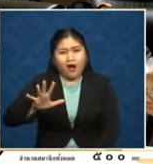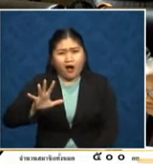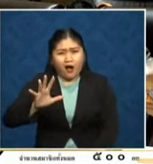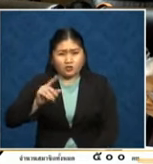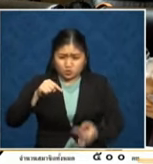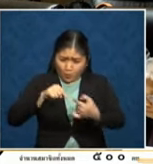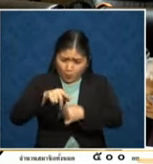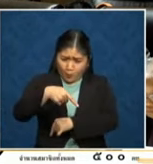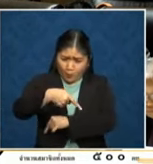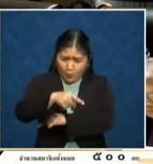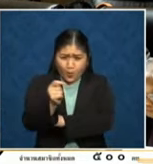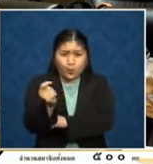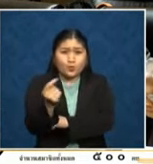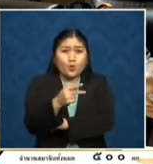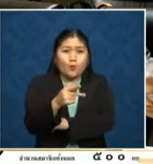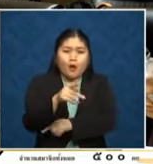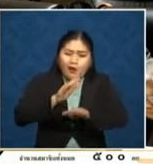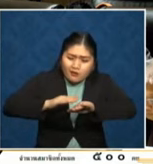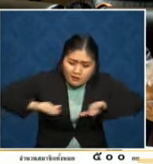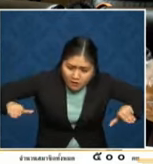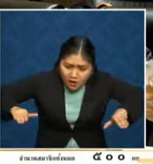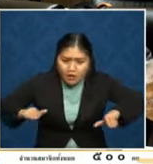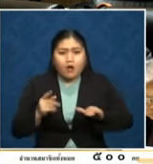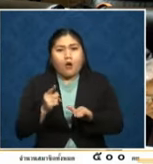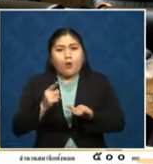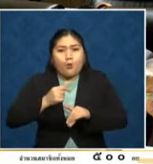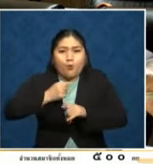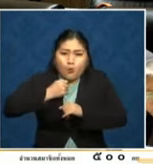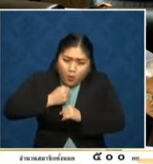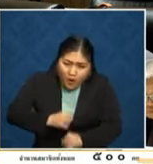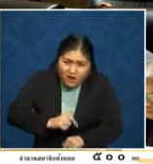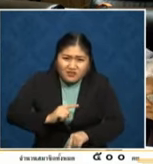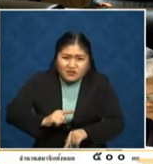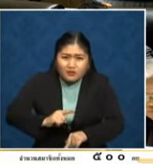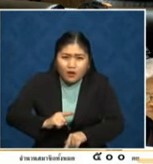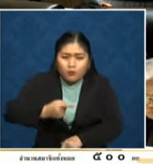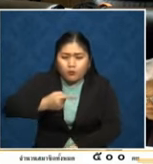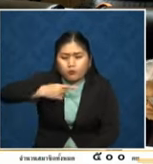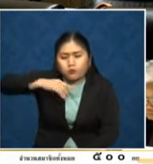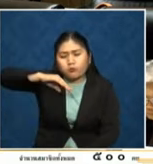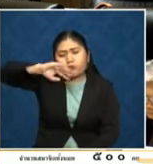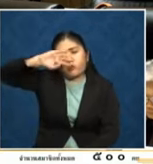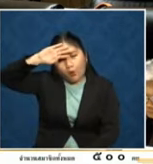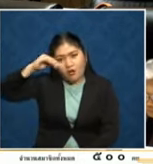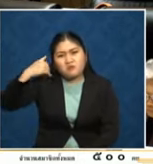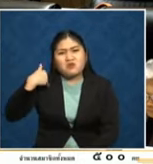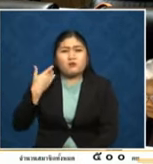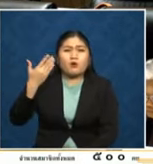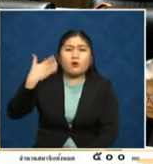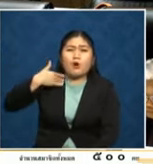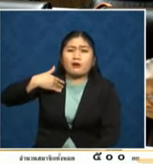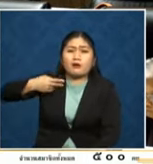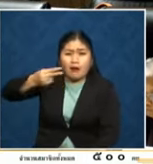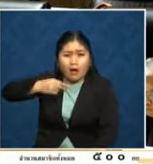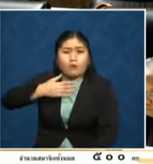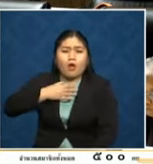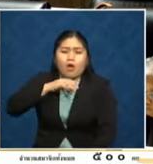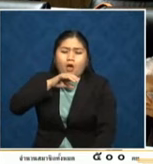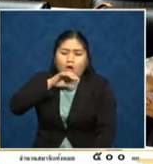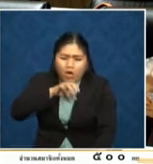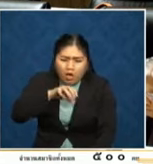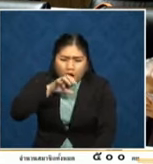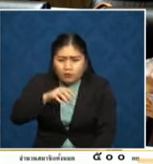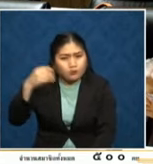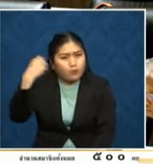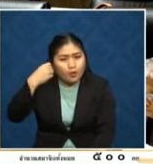ทั้งเด็กทั้งผู้ใหญ่และผู้สูงอายุในพื้นที่รังสิตต่างก็ป่วยวันก่อนหลานผมครับไอไม่หยุดเลยครับเด็กๆ